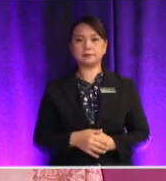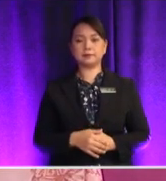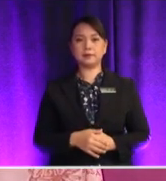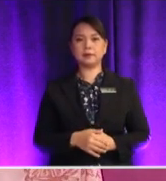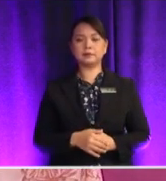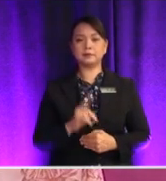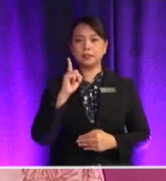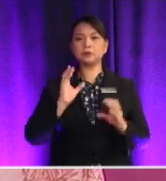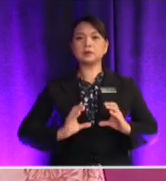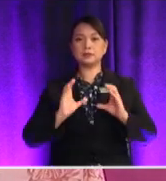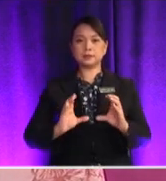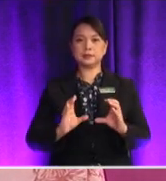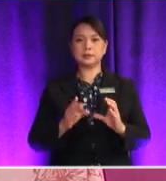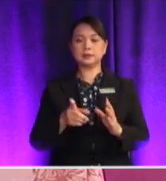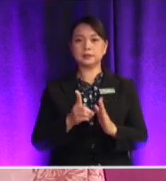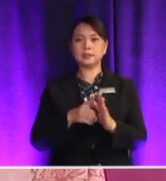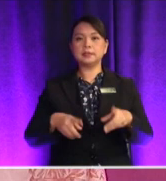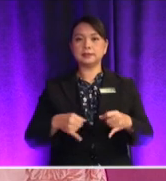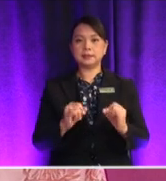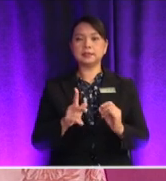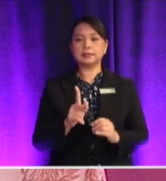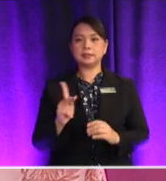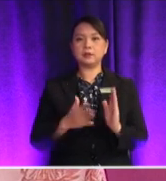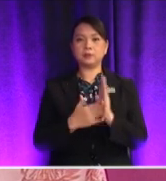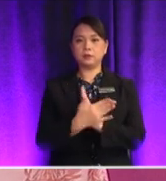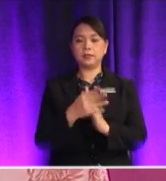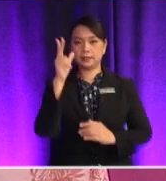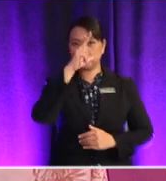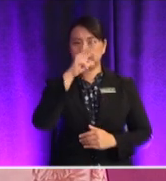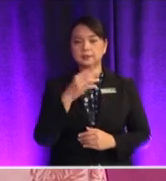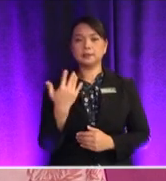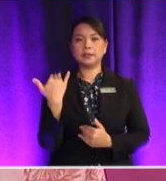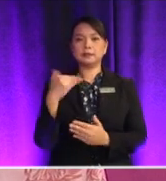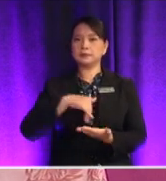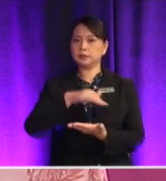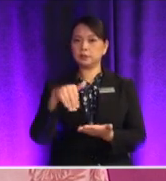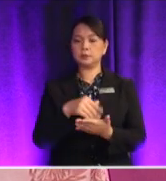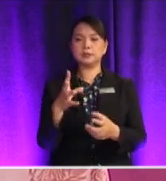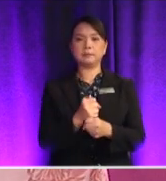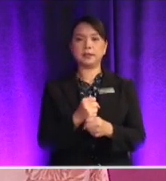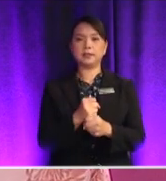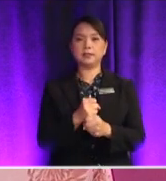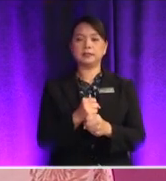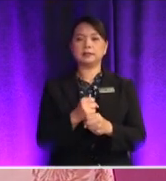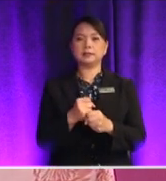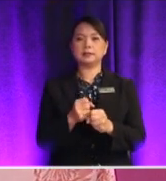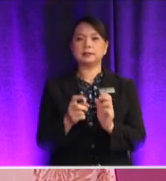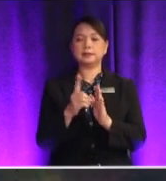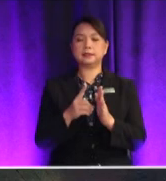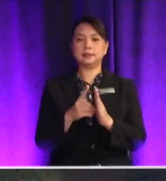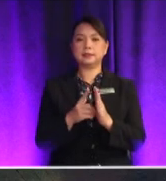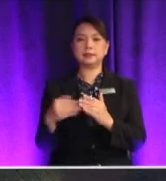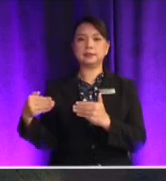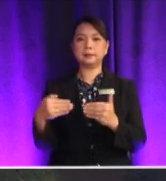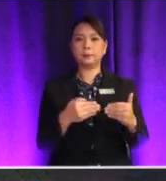dijalankan oleh pihak kerajaan dan itu harapan dia supaya ini adalah berterusanlah seperti Cik Aish tadi sebut, betul? Ya, yeah, pengunjung. Cik Aish,